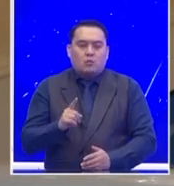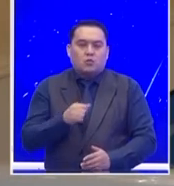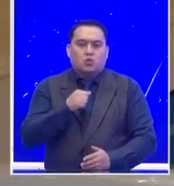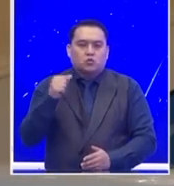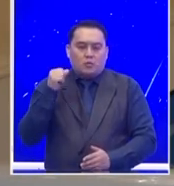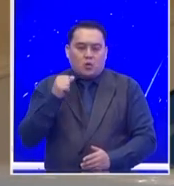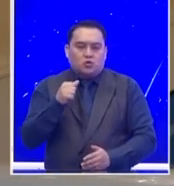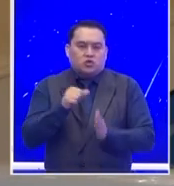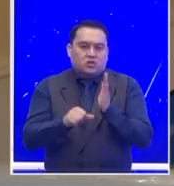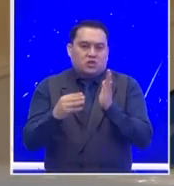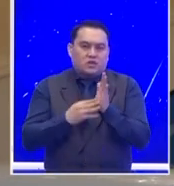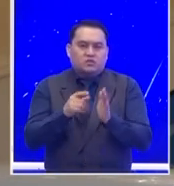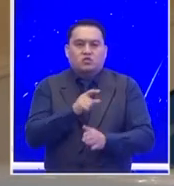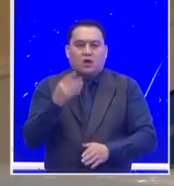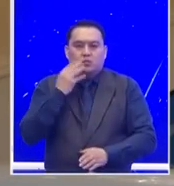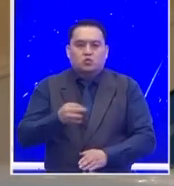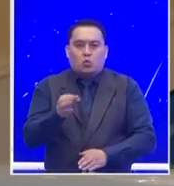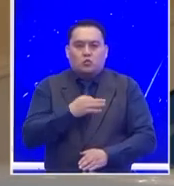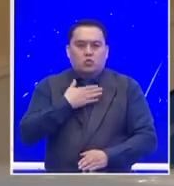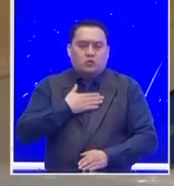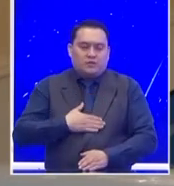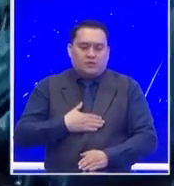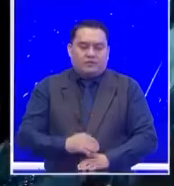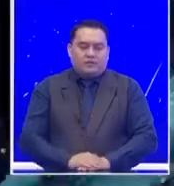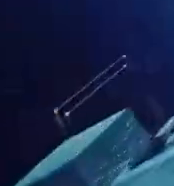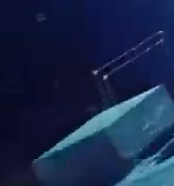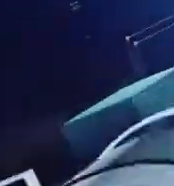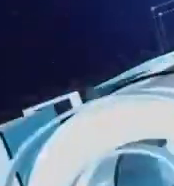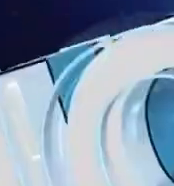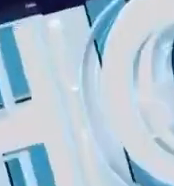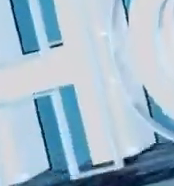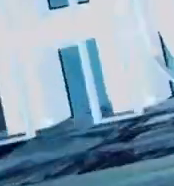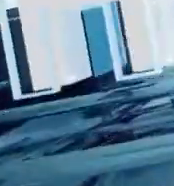100 человек 69 человек в Алматинской области удовлетворены.